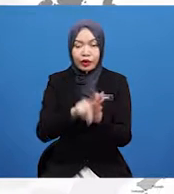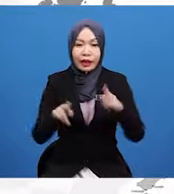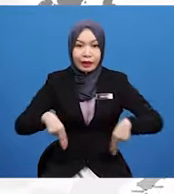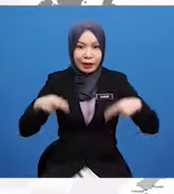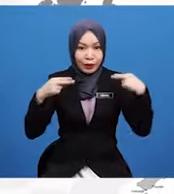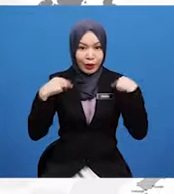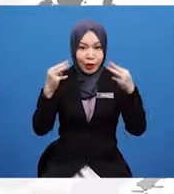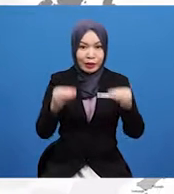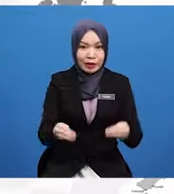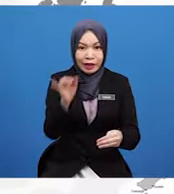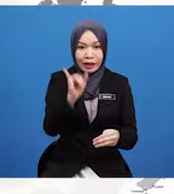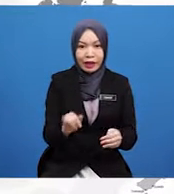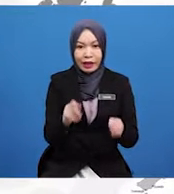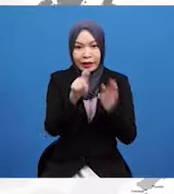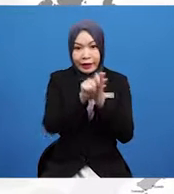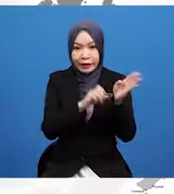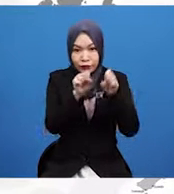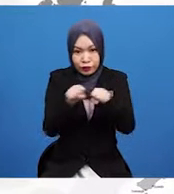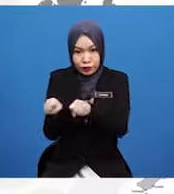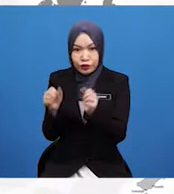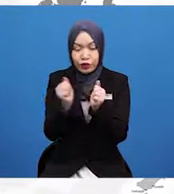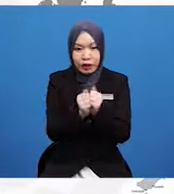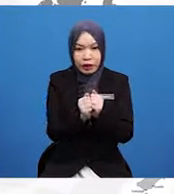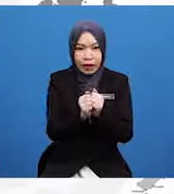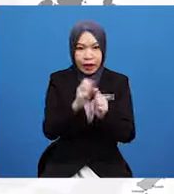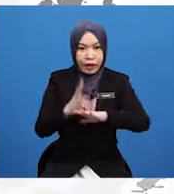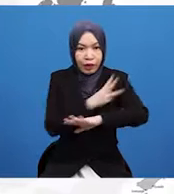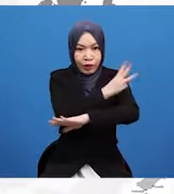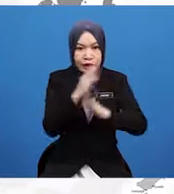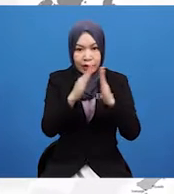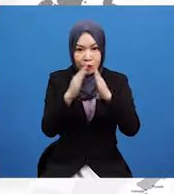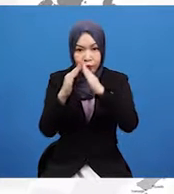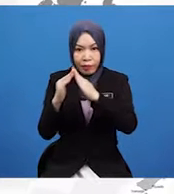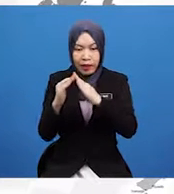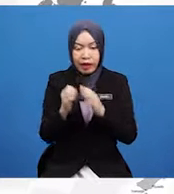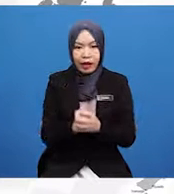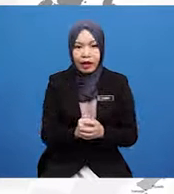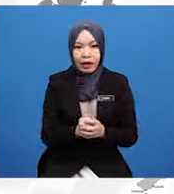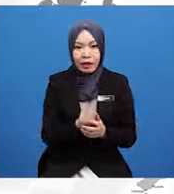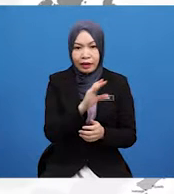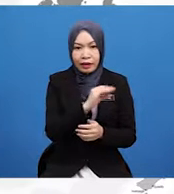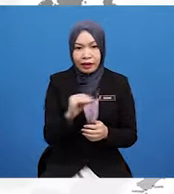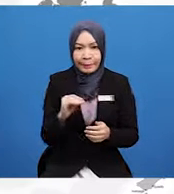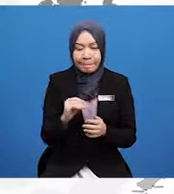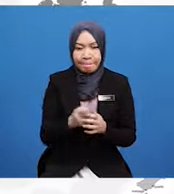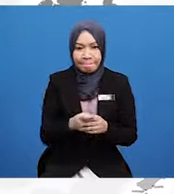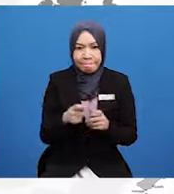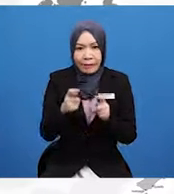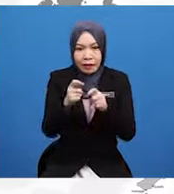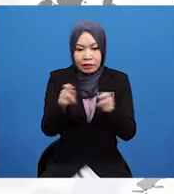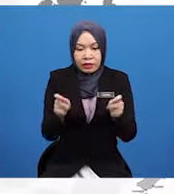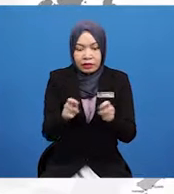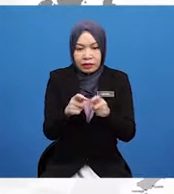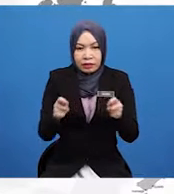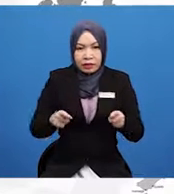kehidupan masyarakat yang tersusun dengan kawasan perumahan kawasan pekuburan dan kawasan